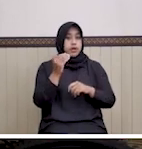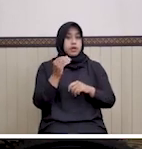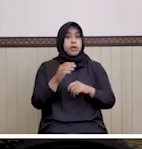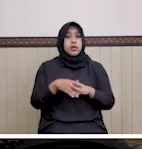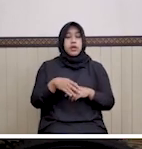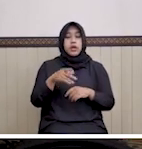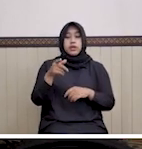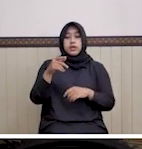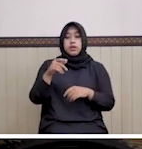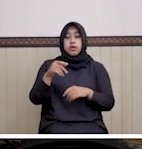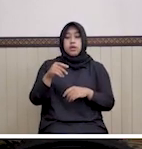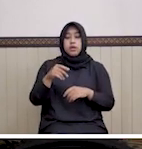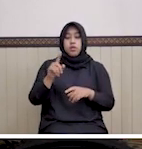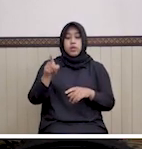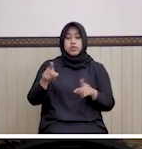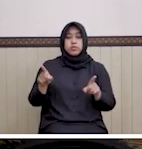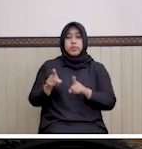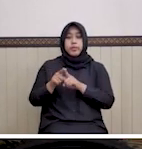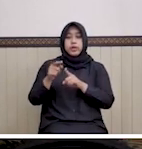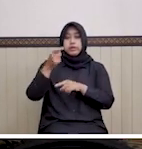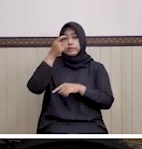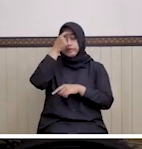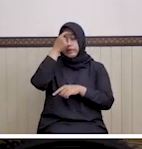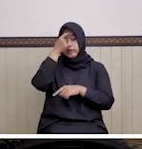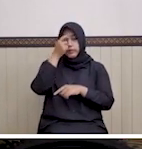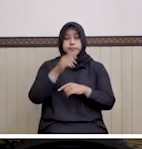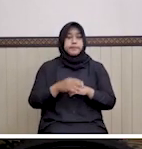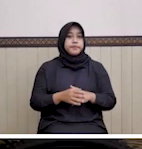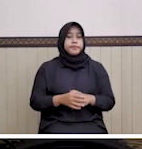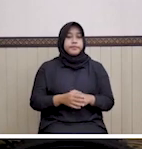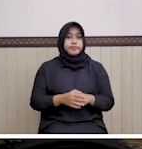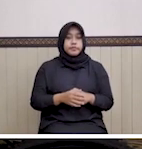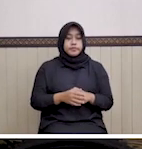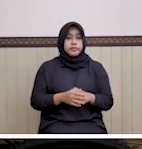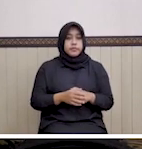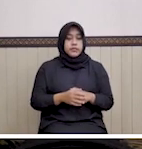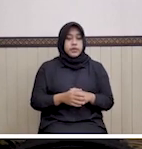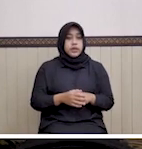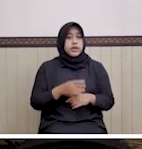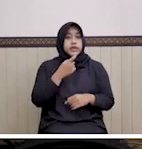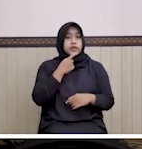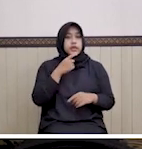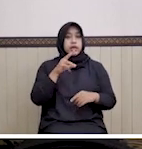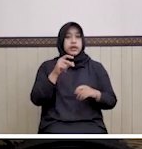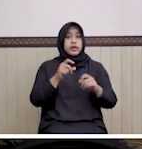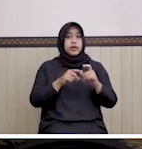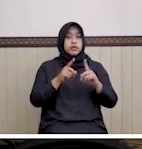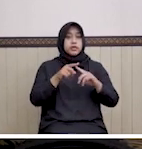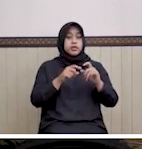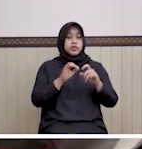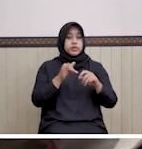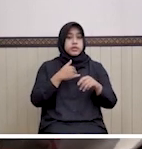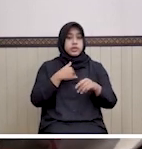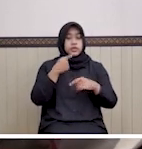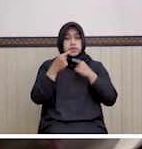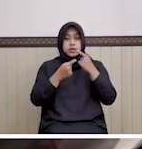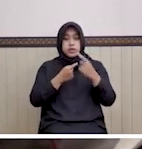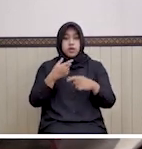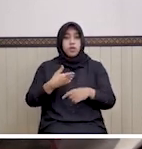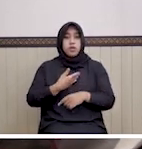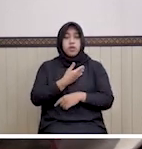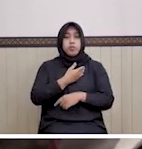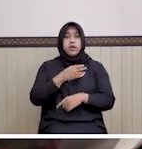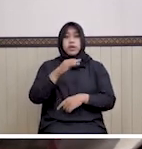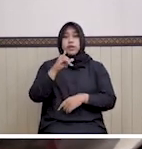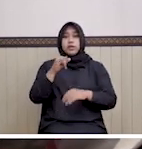kitten yang harus di samping itu sebelum jawab nah terkait restitusi Buk yang saya ceritakan korban